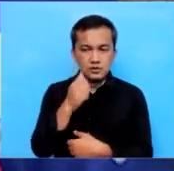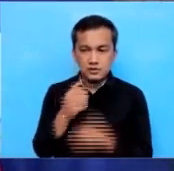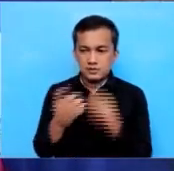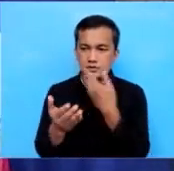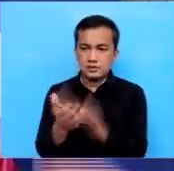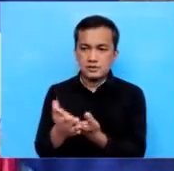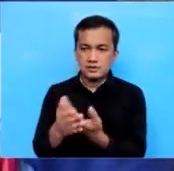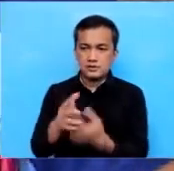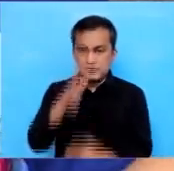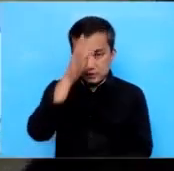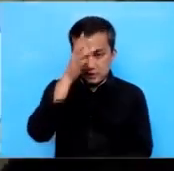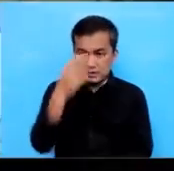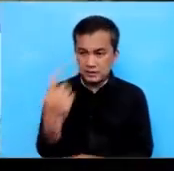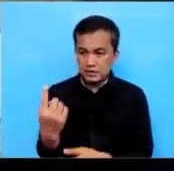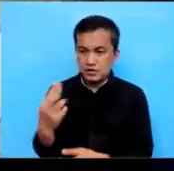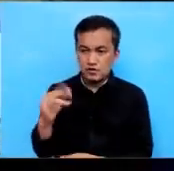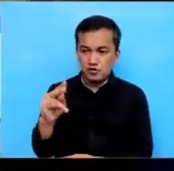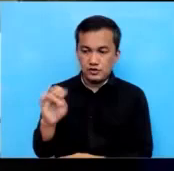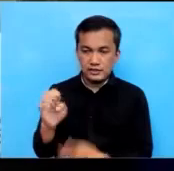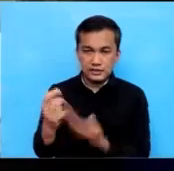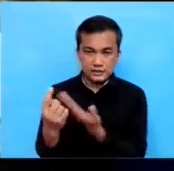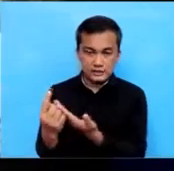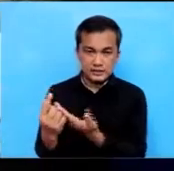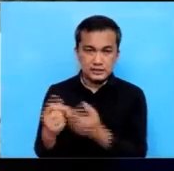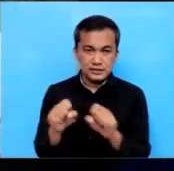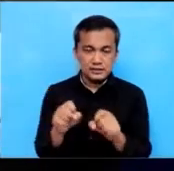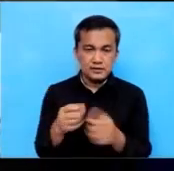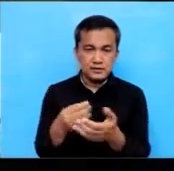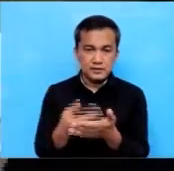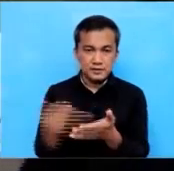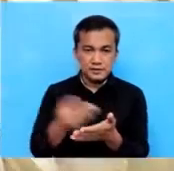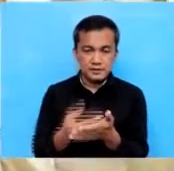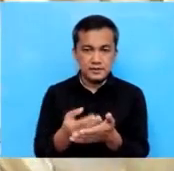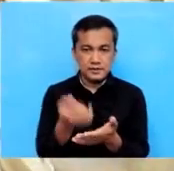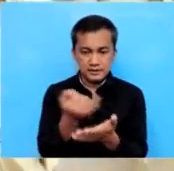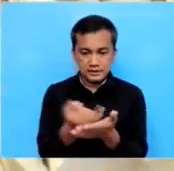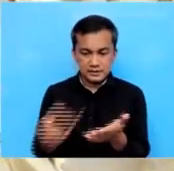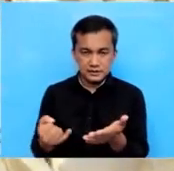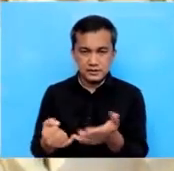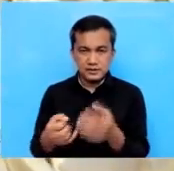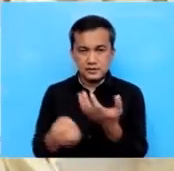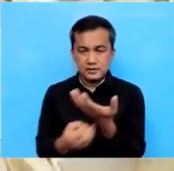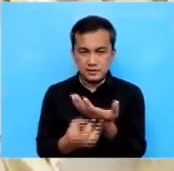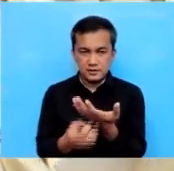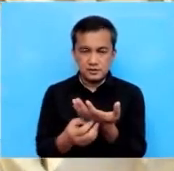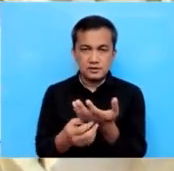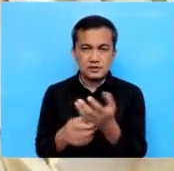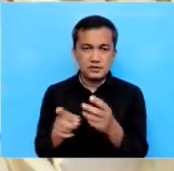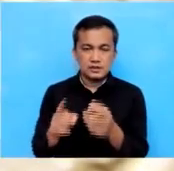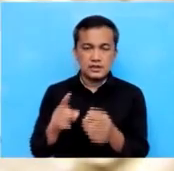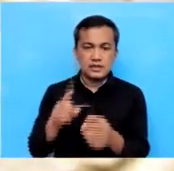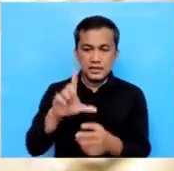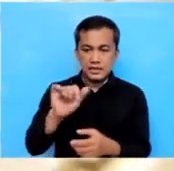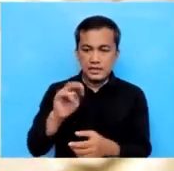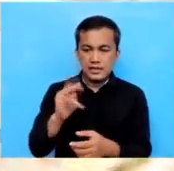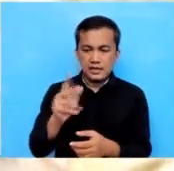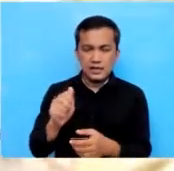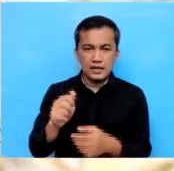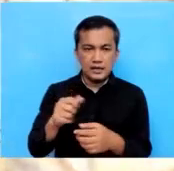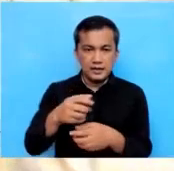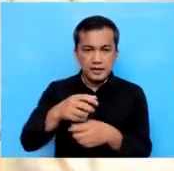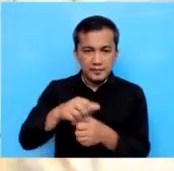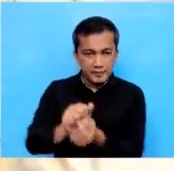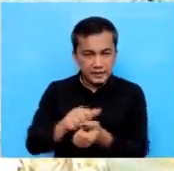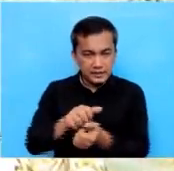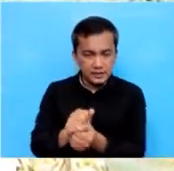si Tatay Ronnie na namimili ng mga sahog na panluto para sa kanyang karinderya. Ang langkang gulay na panggatasana, 40 pesos na ang bigay